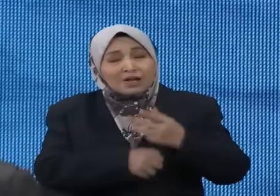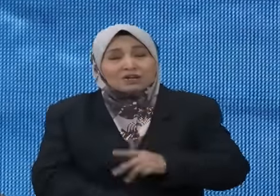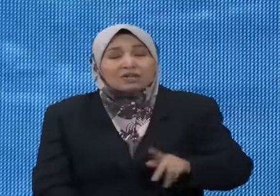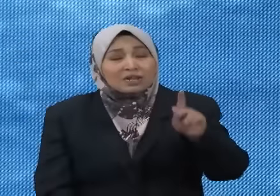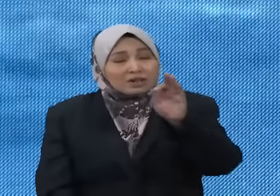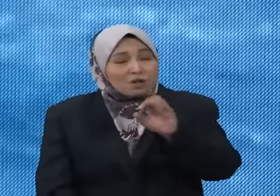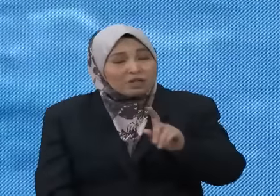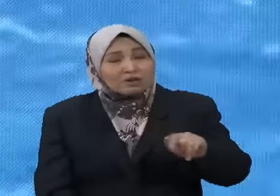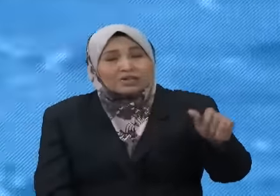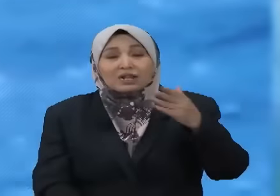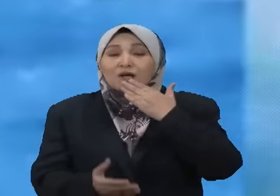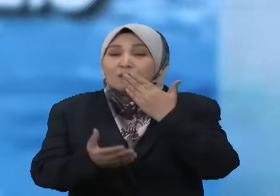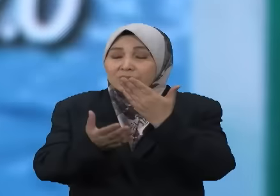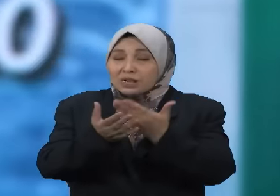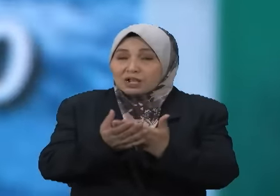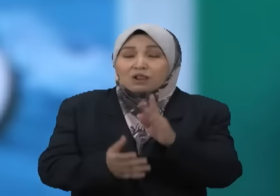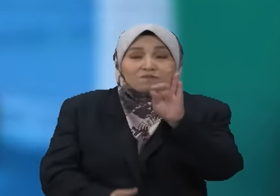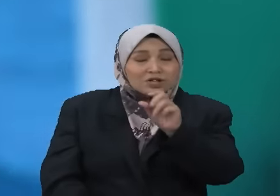habibikairil khqi